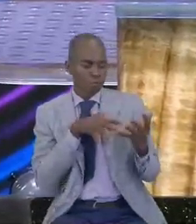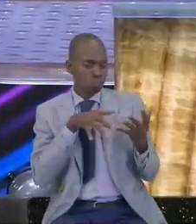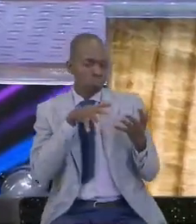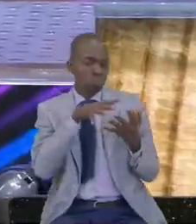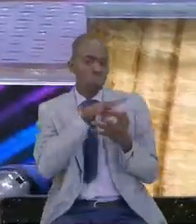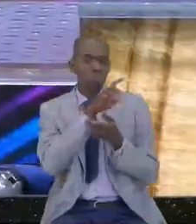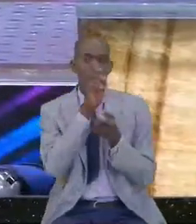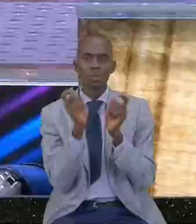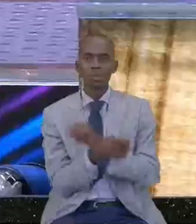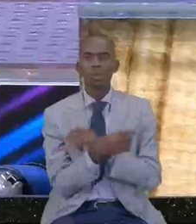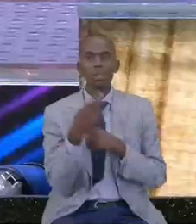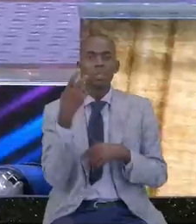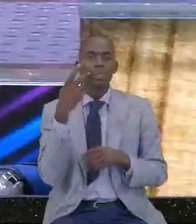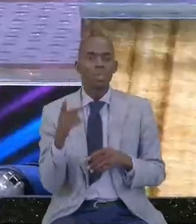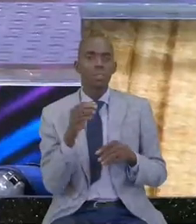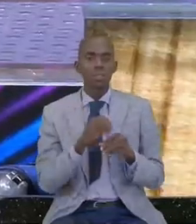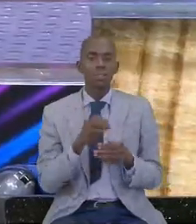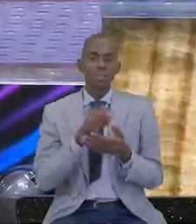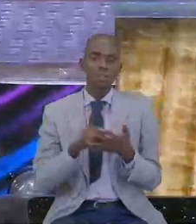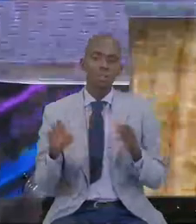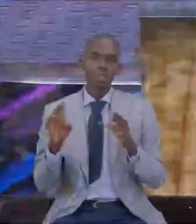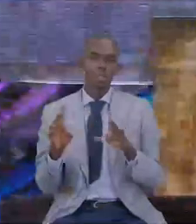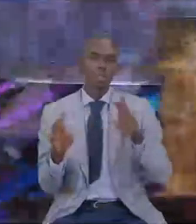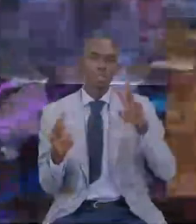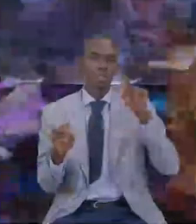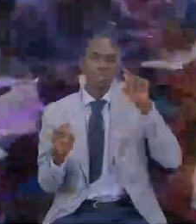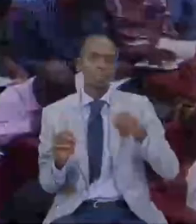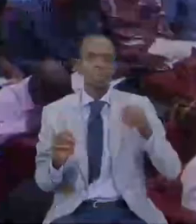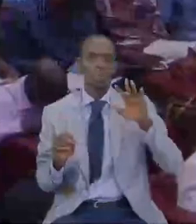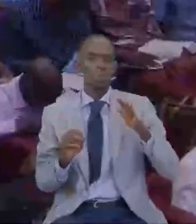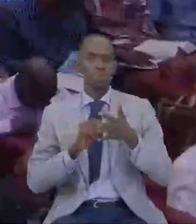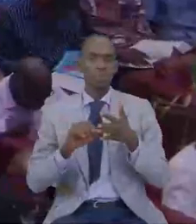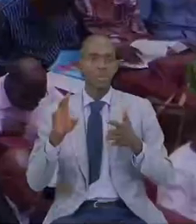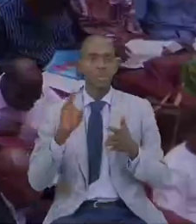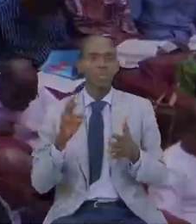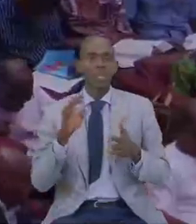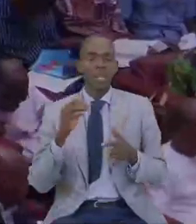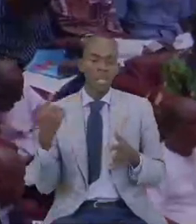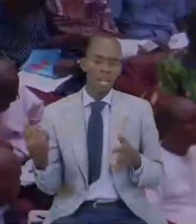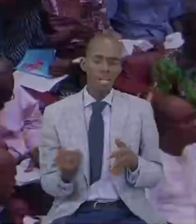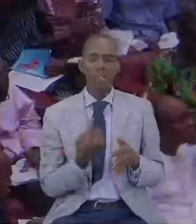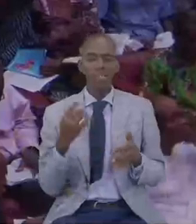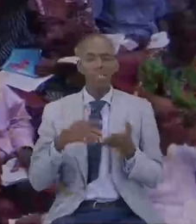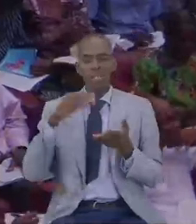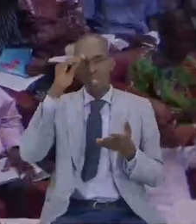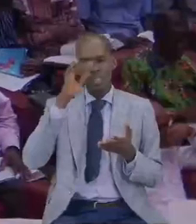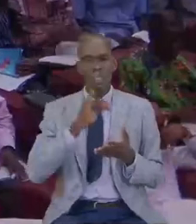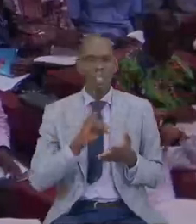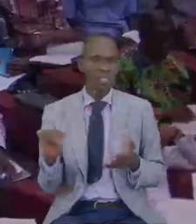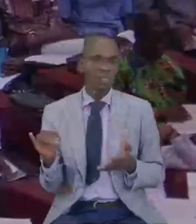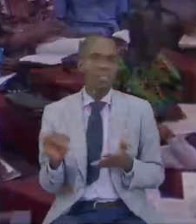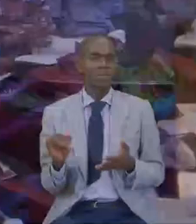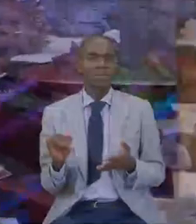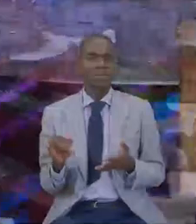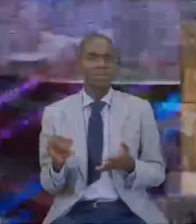Verset 7. Verset 7 dit, apprenant toujours. Ce n'est pas qu'ils ne lisent pas la Bible. Apprenant toujours,